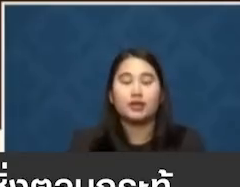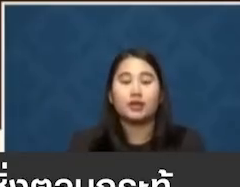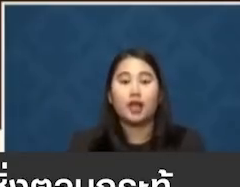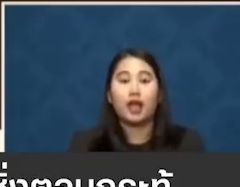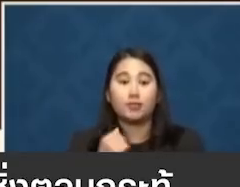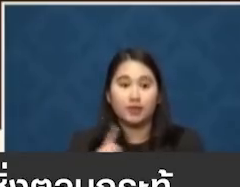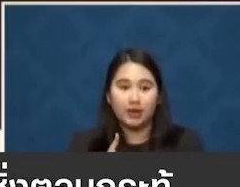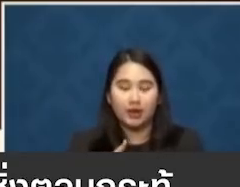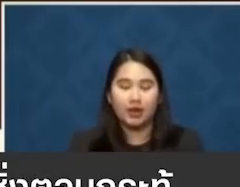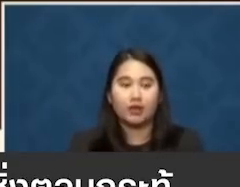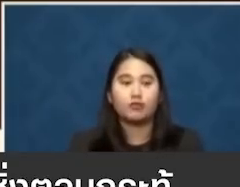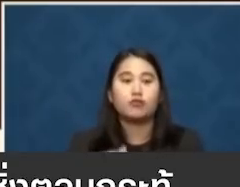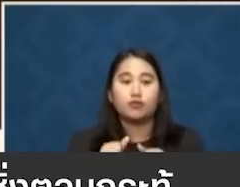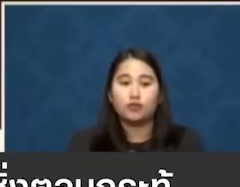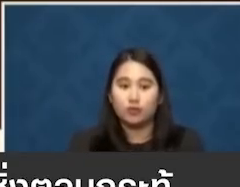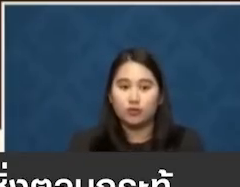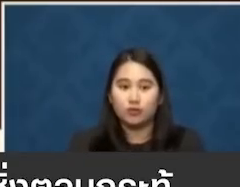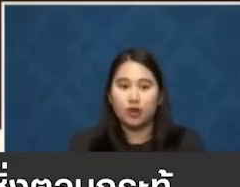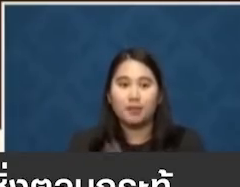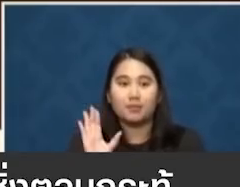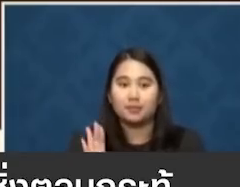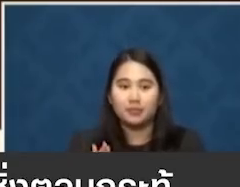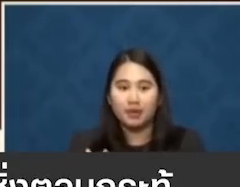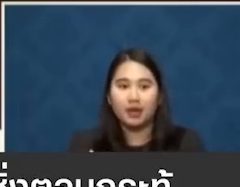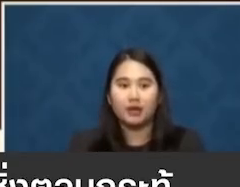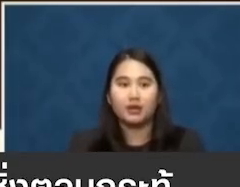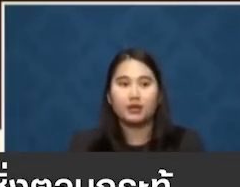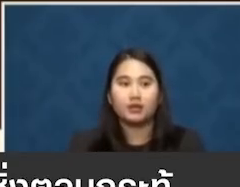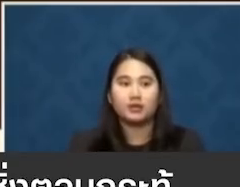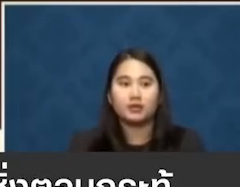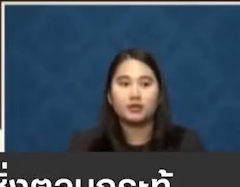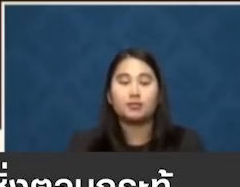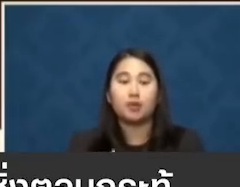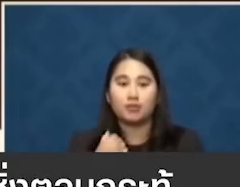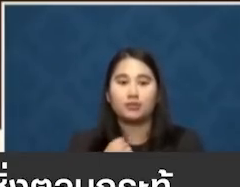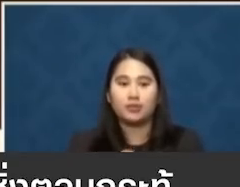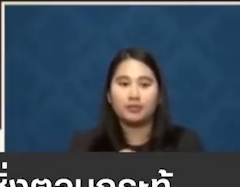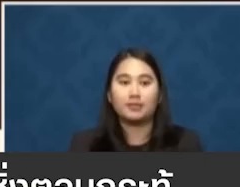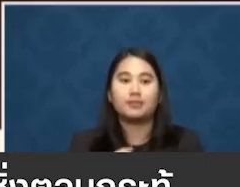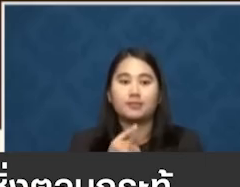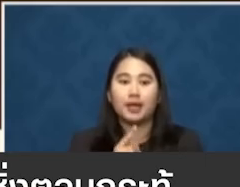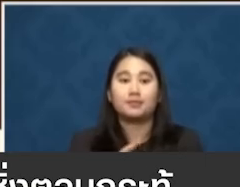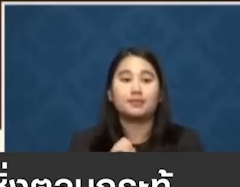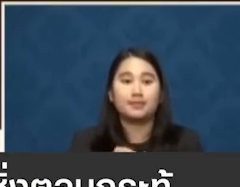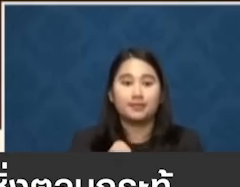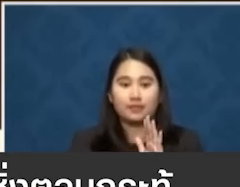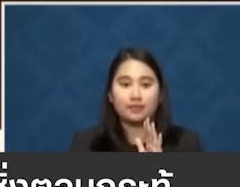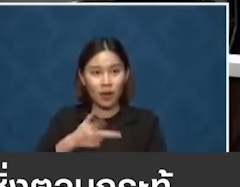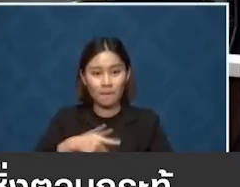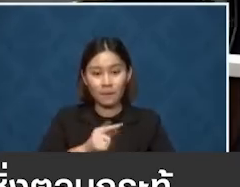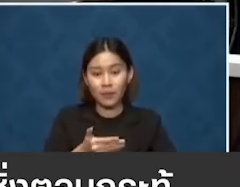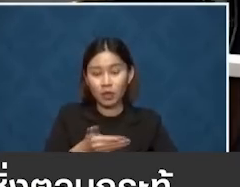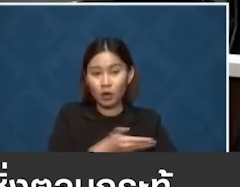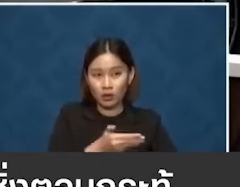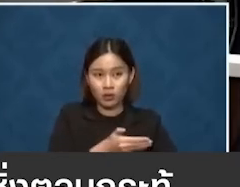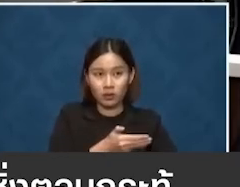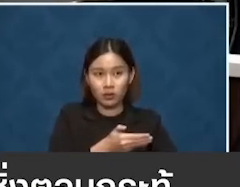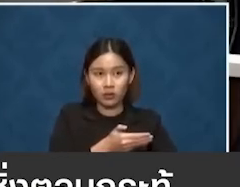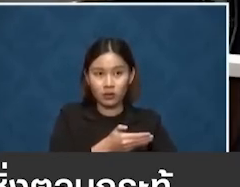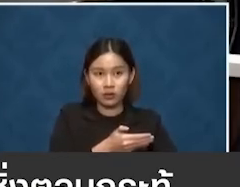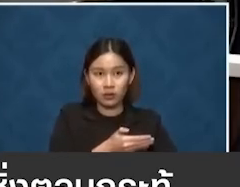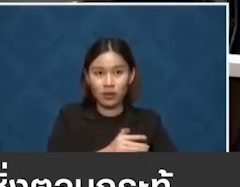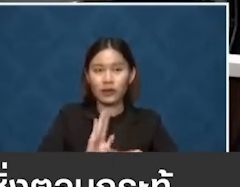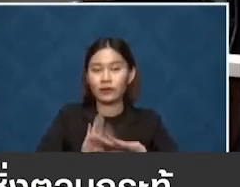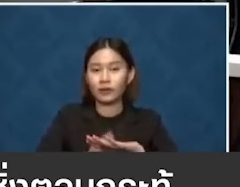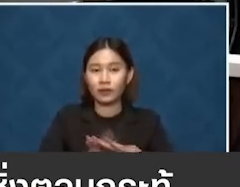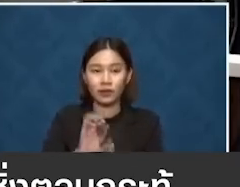ทู้ไม่จบนะณัฐวุฒิบัวประทุมครับตั้งกระทู้ถามสดเรื่องการแก้ไขปัญหาเด็กเยาวชนมีพฤติ